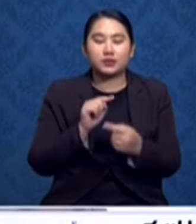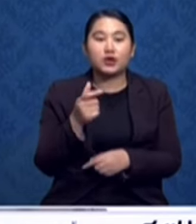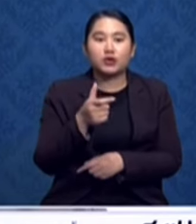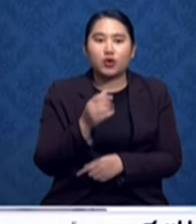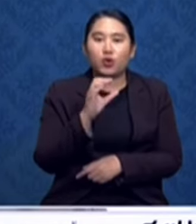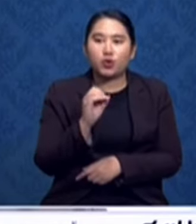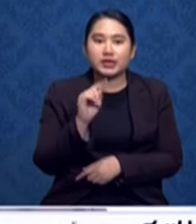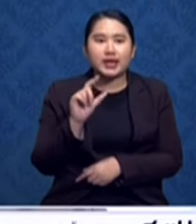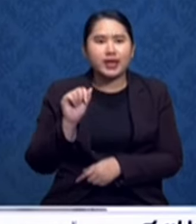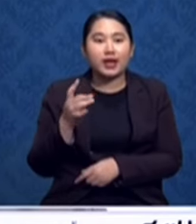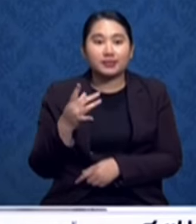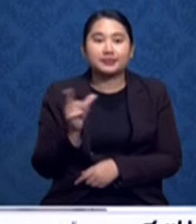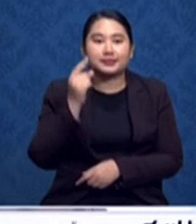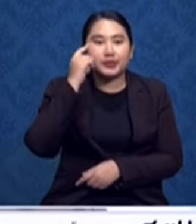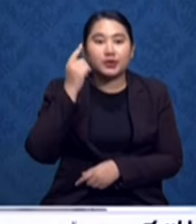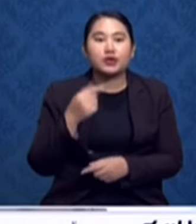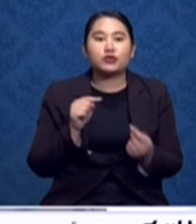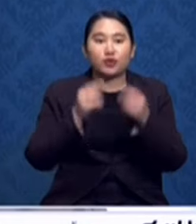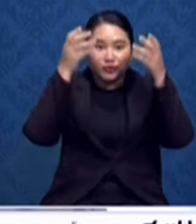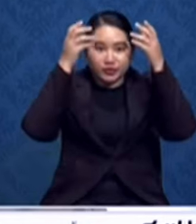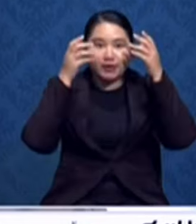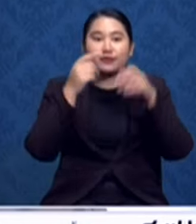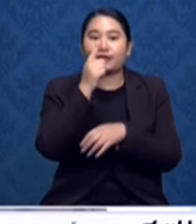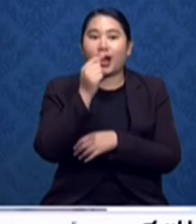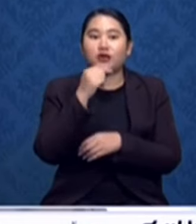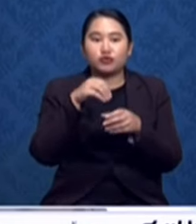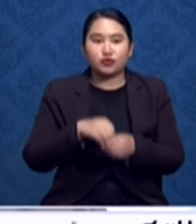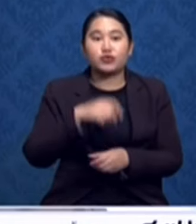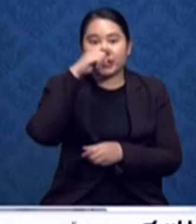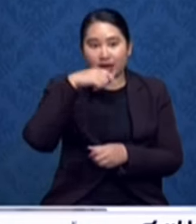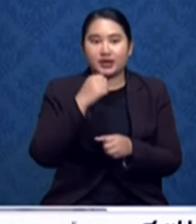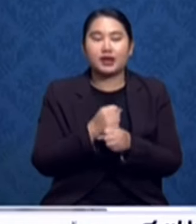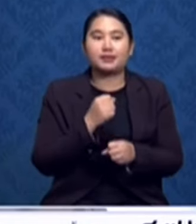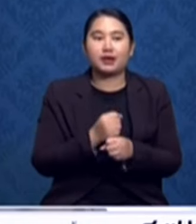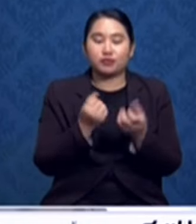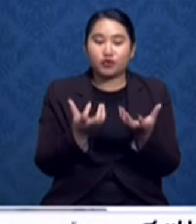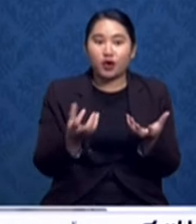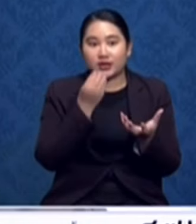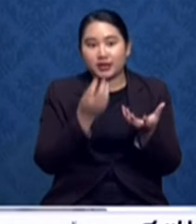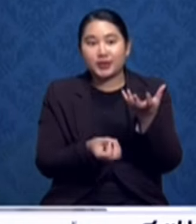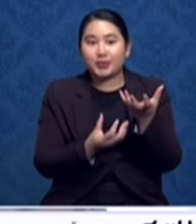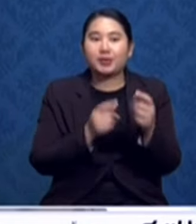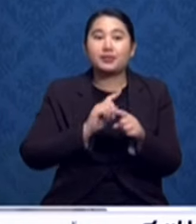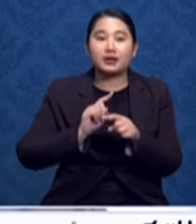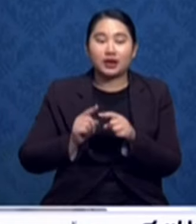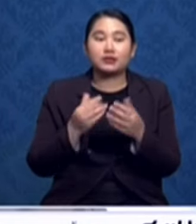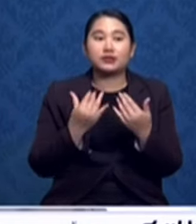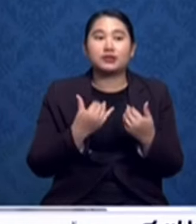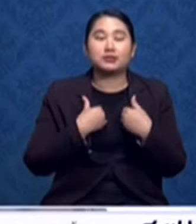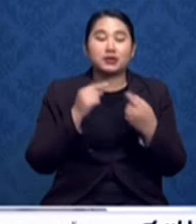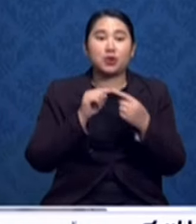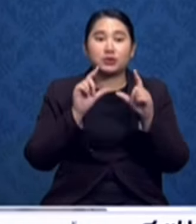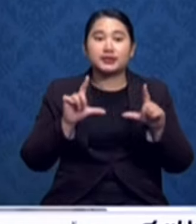นาะผมก็ไม่แน่ใจย่อจากอะไรเป็นเชฟฝรั่งท่านหนึ่งก็อยู่เมืองไทยเนี่ยครับเขาก็ทำเรื่องบัสมันเรื่องอะไรไปเรื่อยๆเนี่ยก็จริงๆน่า